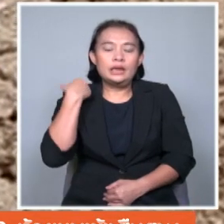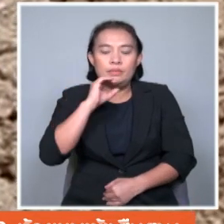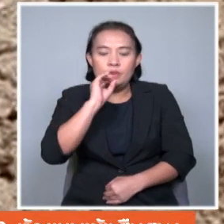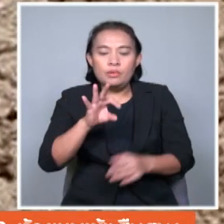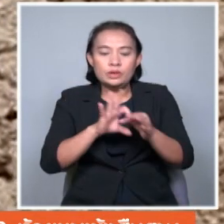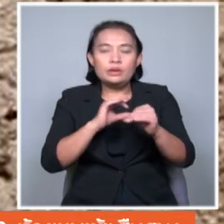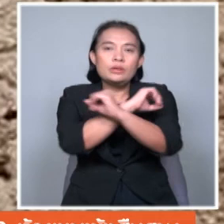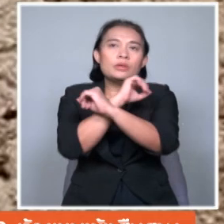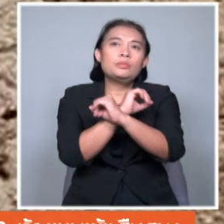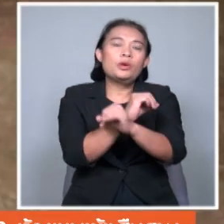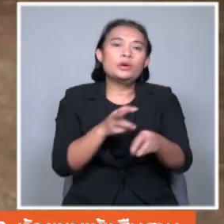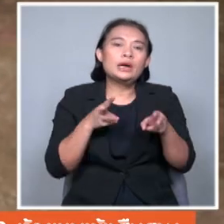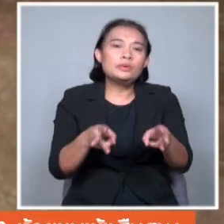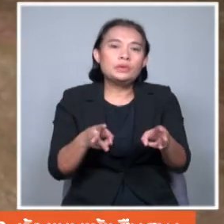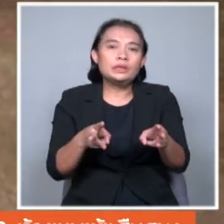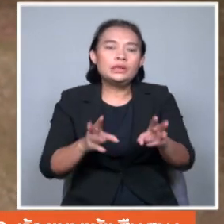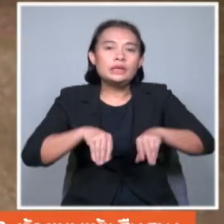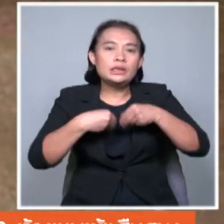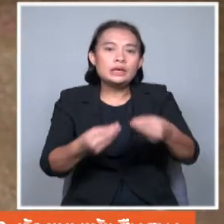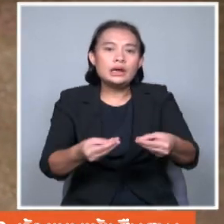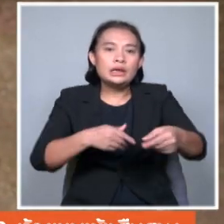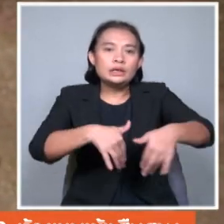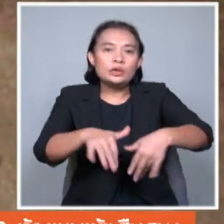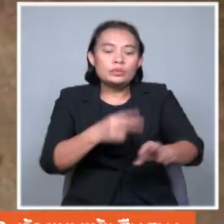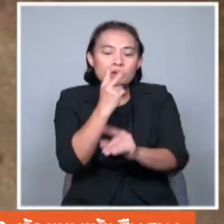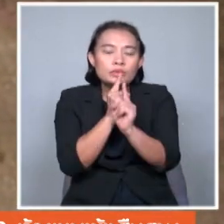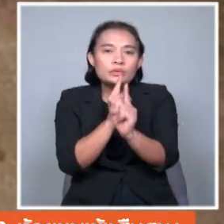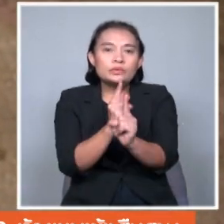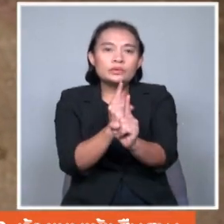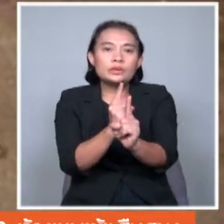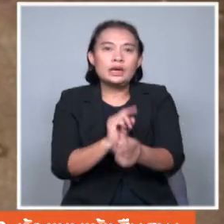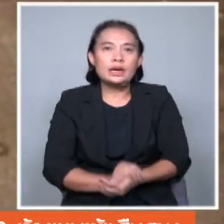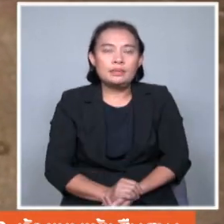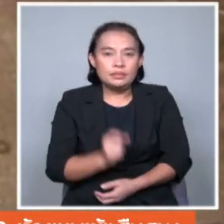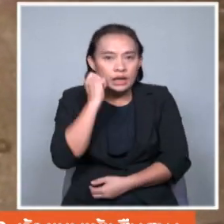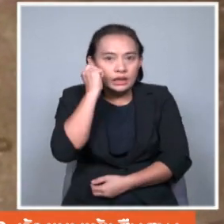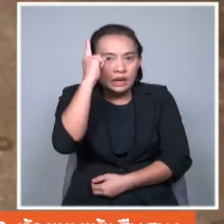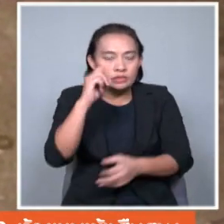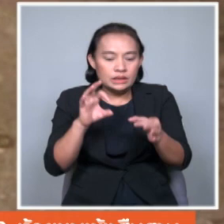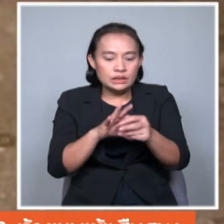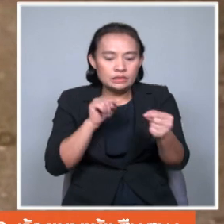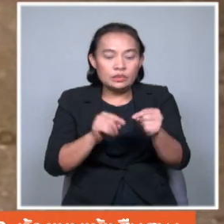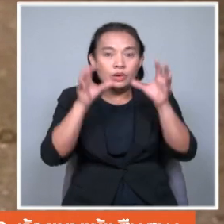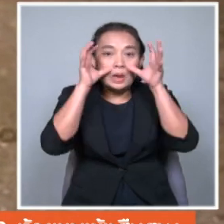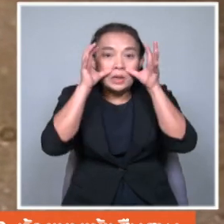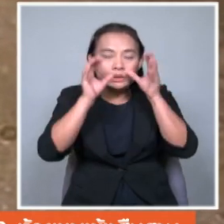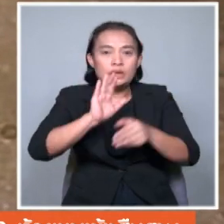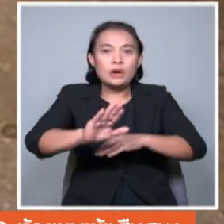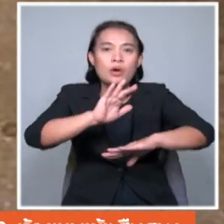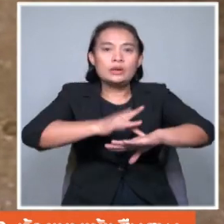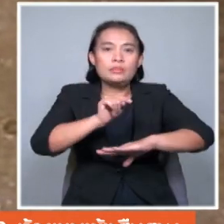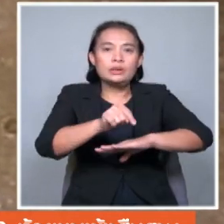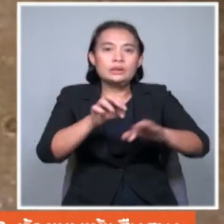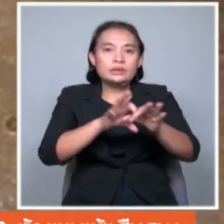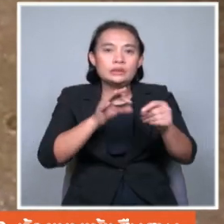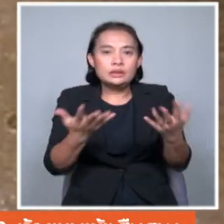อดภัยให้กับชาวบ้านด้วยก็มีพื้นฐานมาจากการติดตามจนเขาเข้าใจพฤติกรรมของเสือโคร่งในธรรมชาติที่มันไม่ชอบ